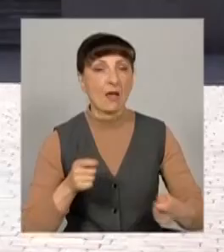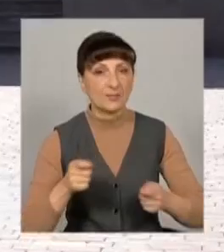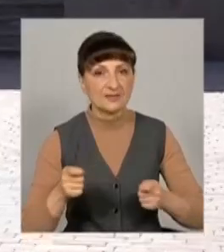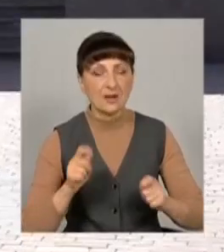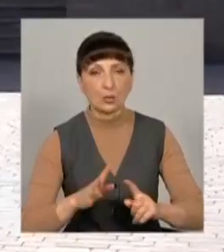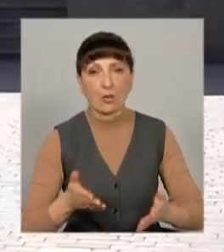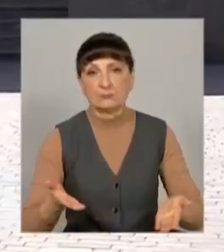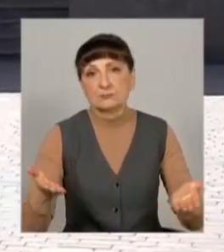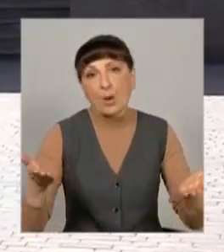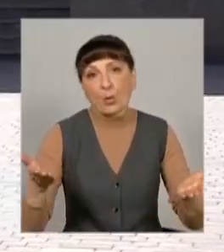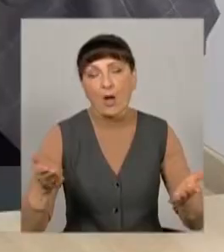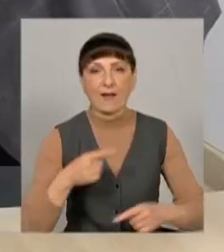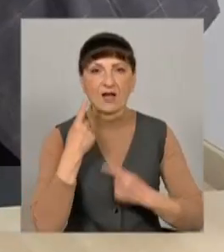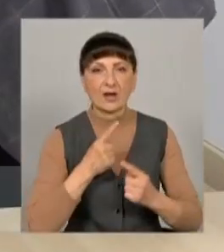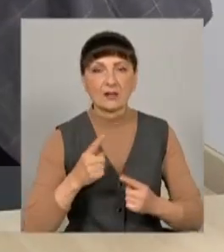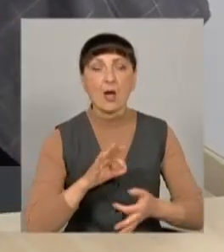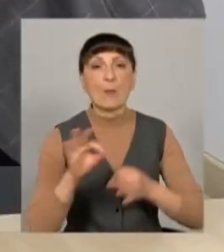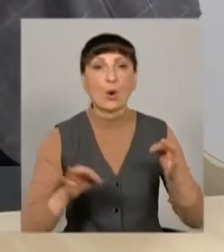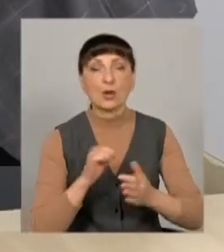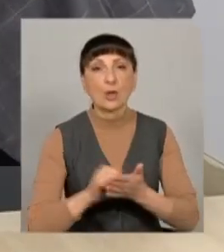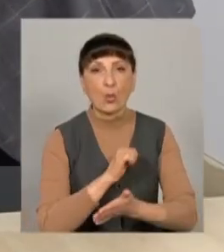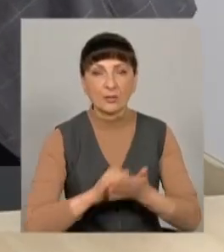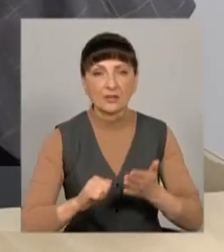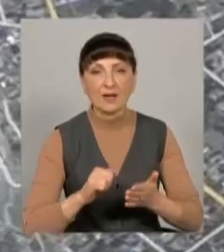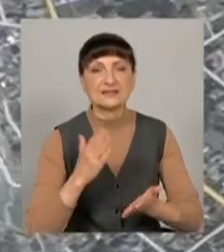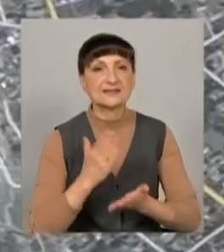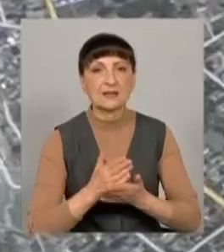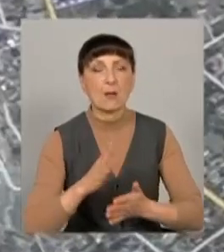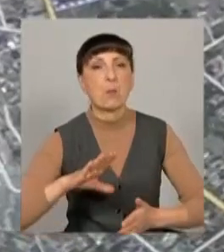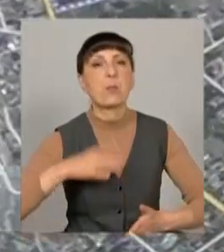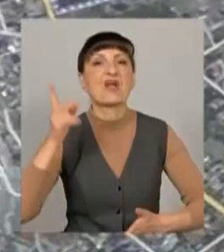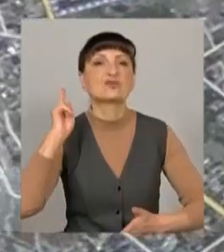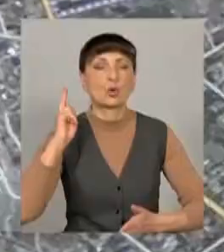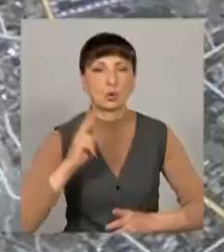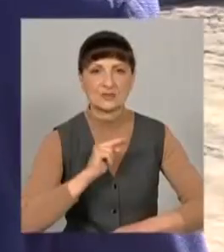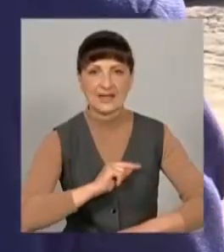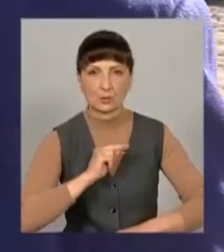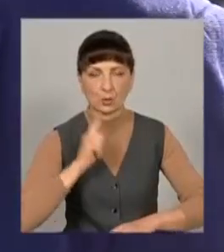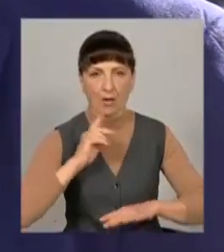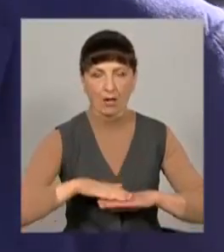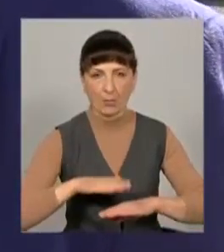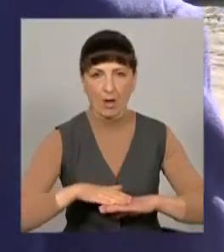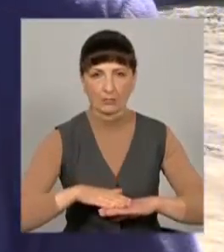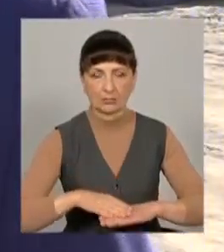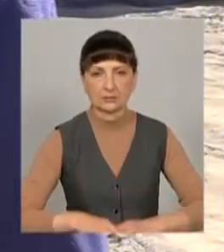лишь развели руками и заявили, проектно-сметную документацию составляли бывшие сотрудники акимата.